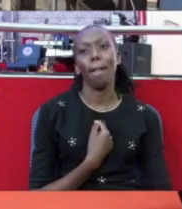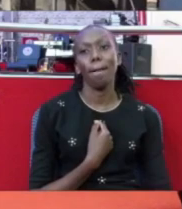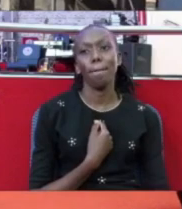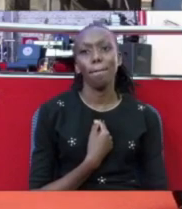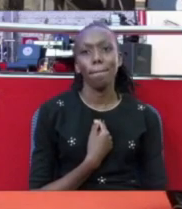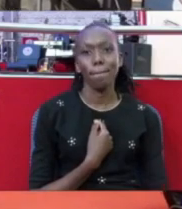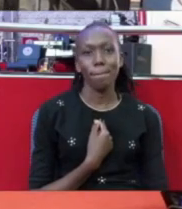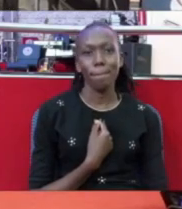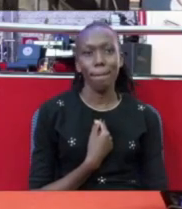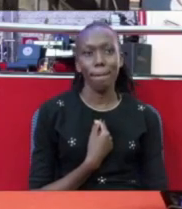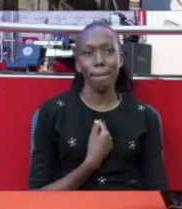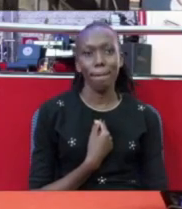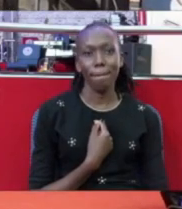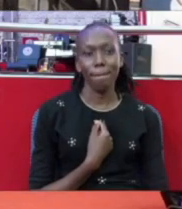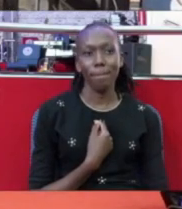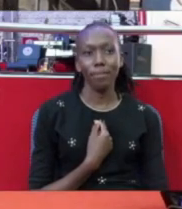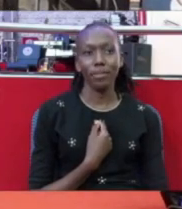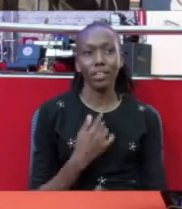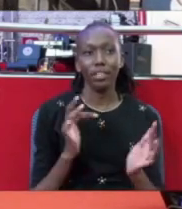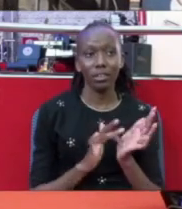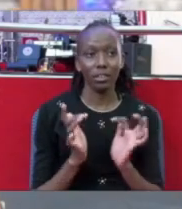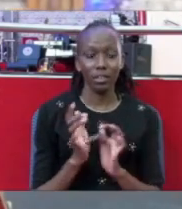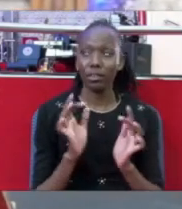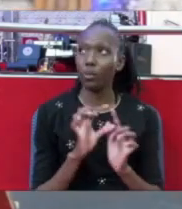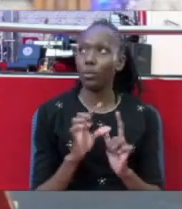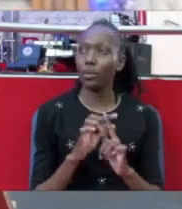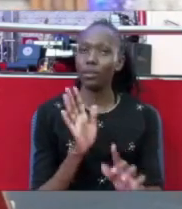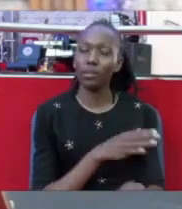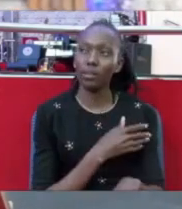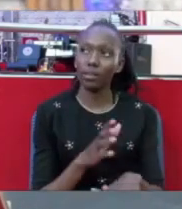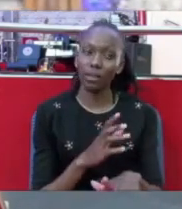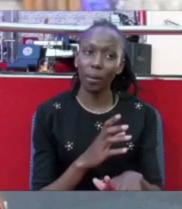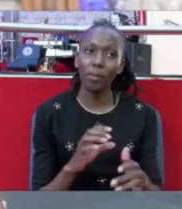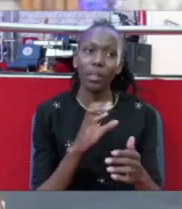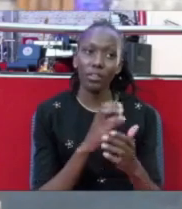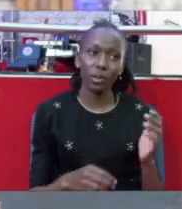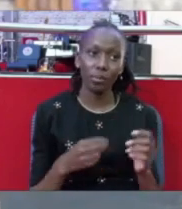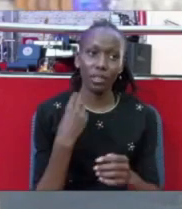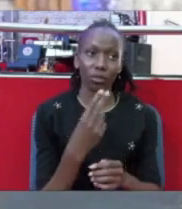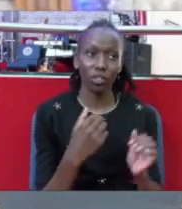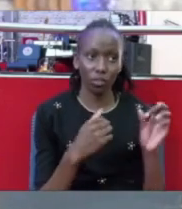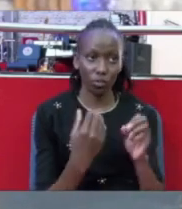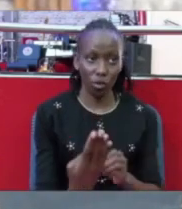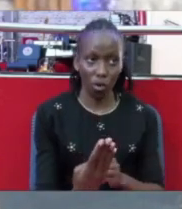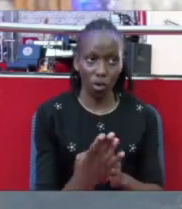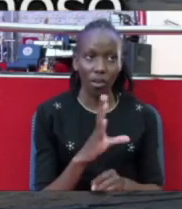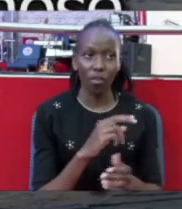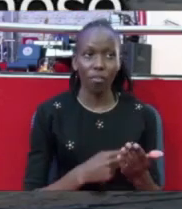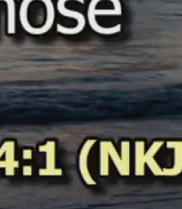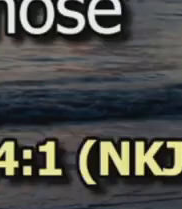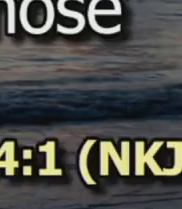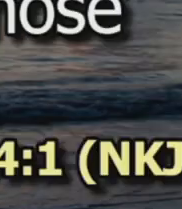ukiwa ndani na mimi pia. The Bible says in Psalms 24 and verse 1. Biblia inasema Zaburi 24 mstari wa kwanza.